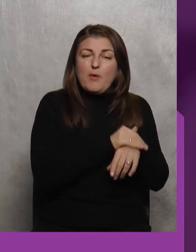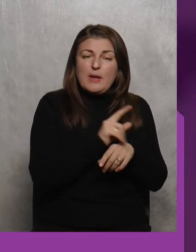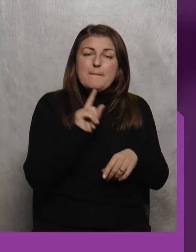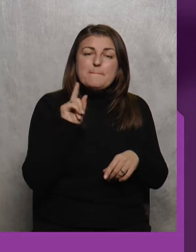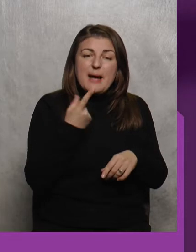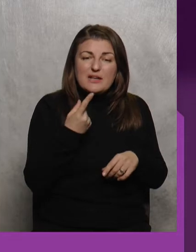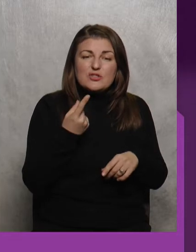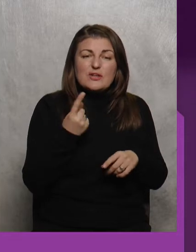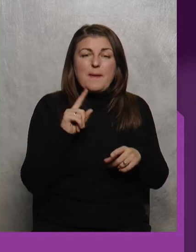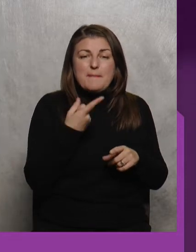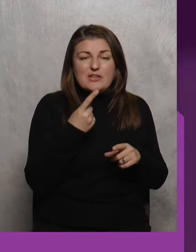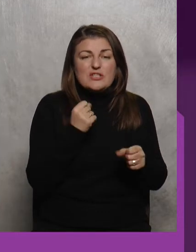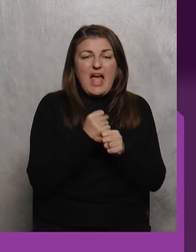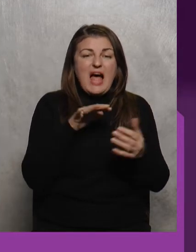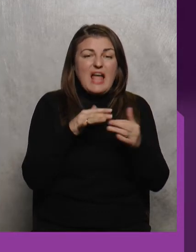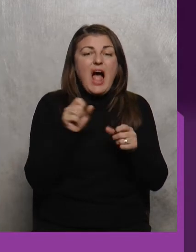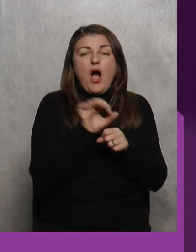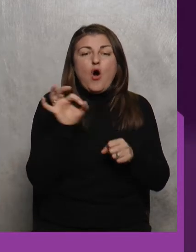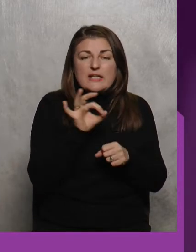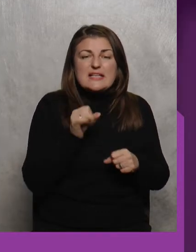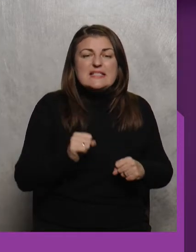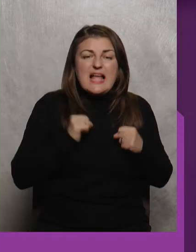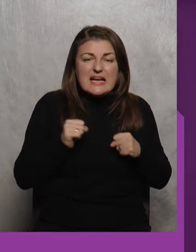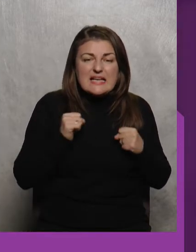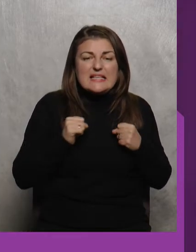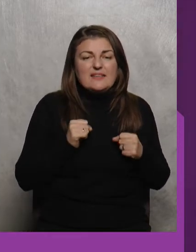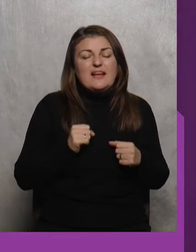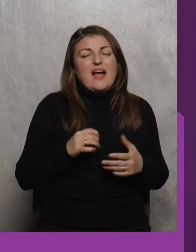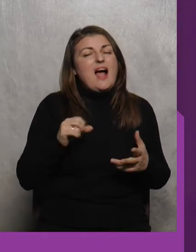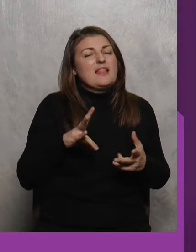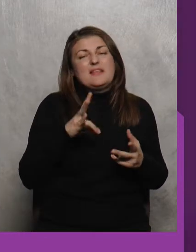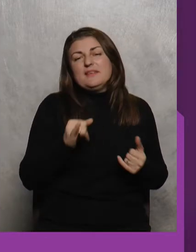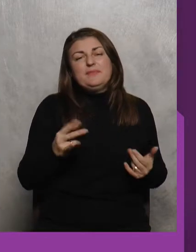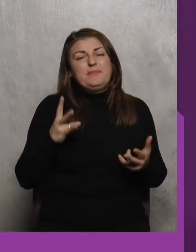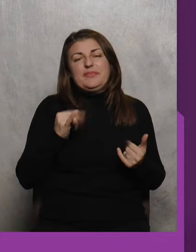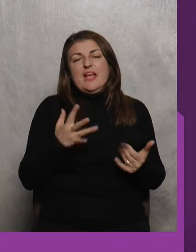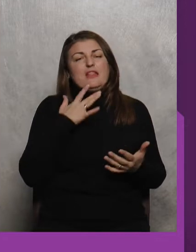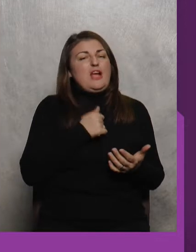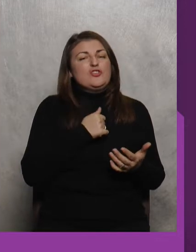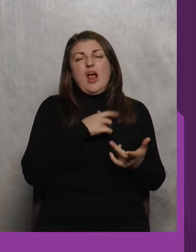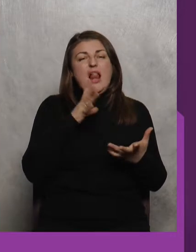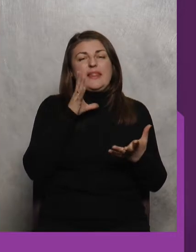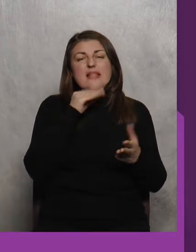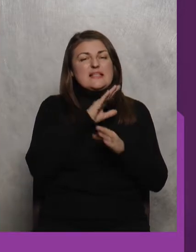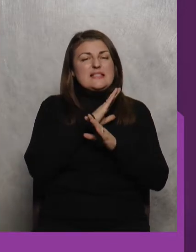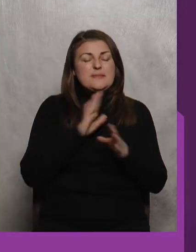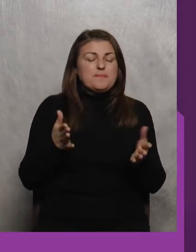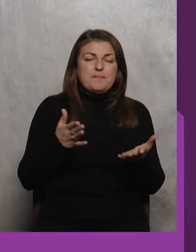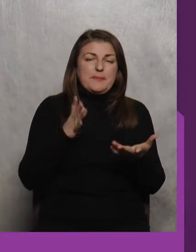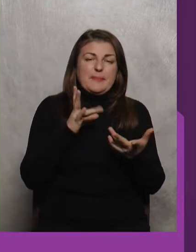перший атакував, але Олексій старається, але ні, на жаль, не зміг